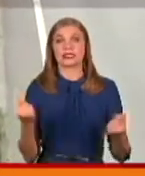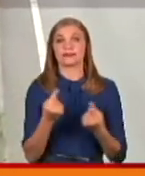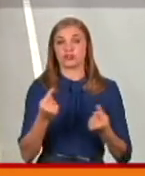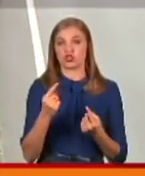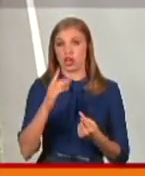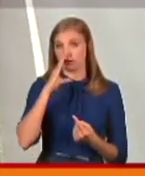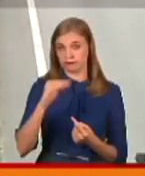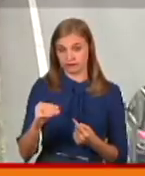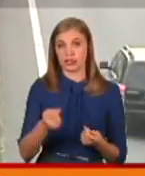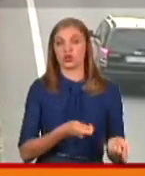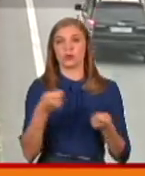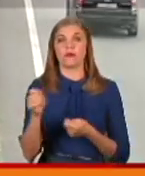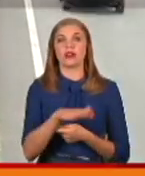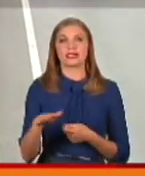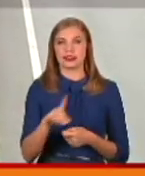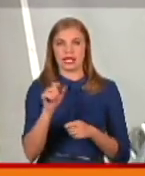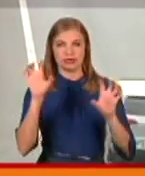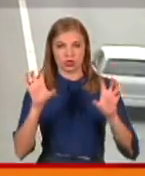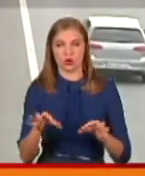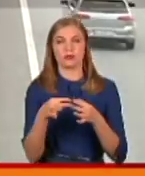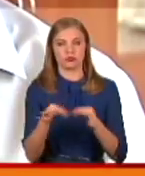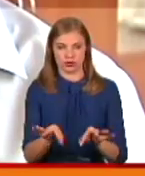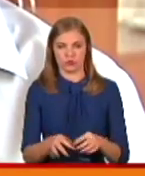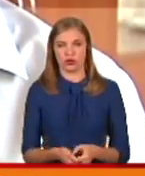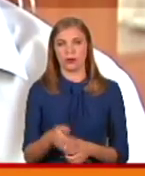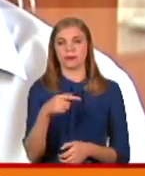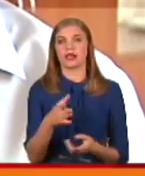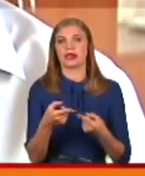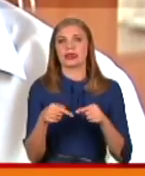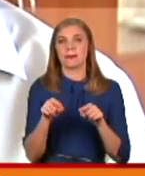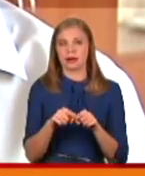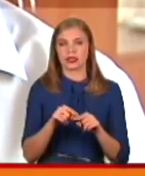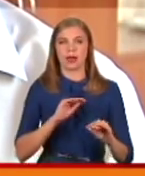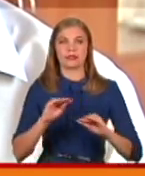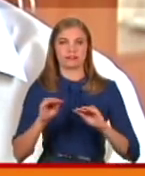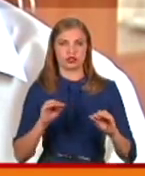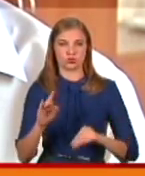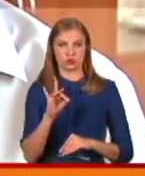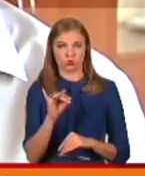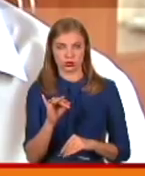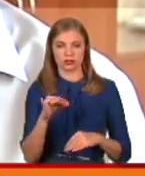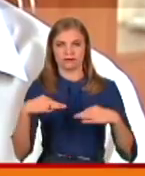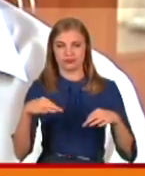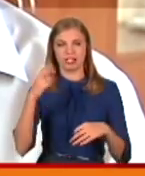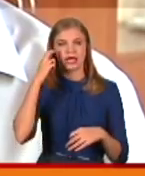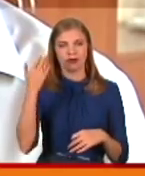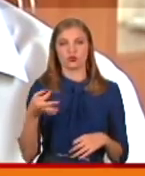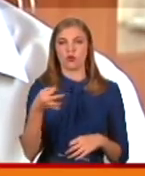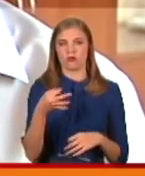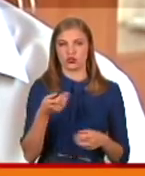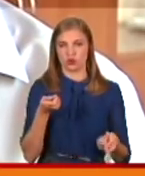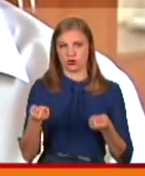звичайному перевізнику доправляти дітей за нормами дозволено. Департамент інфраструктури Київської обласної